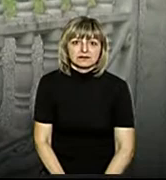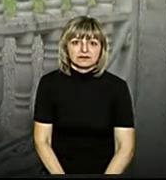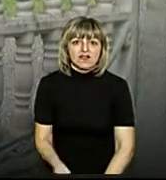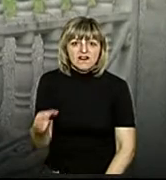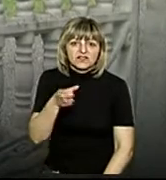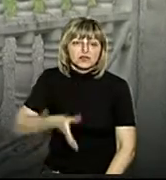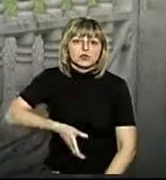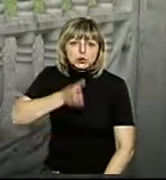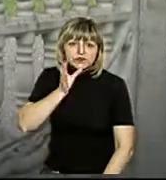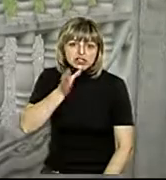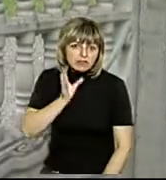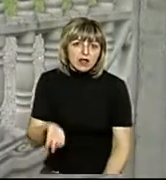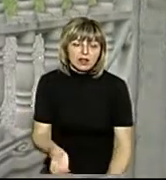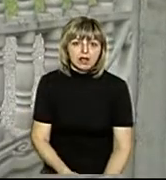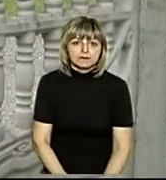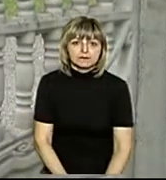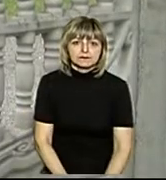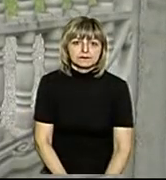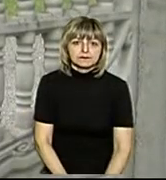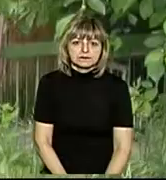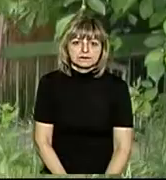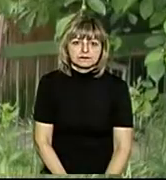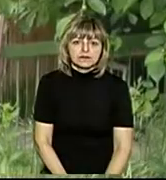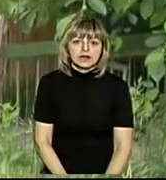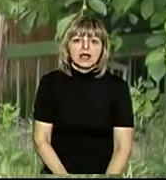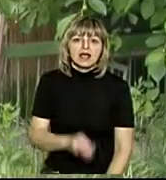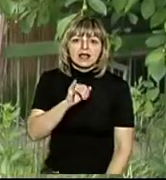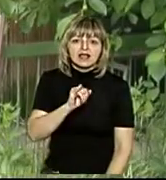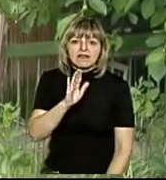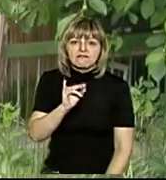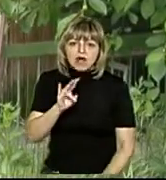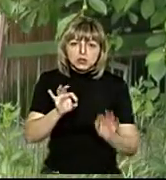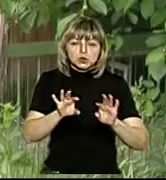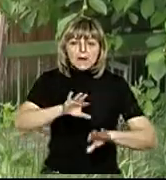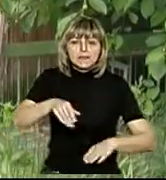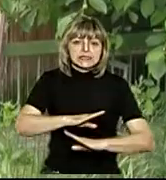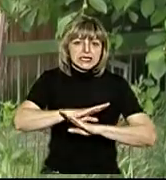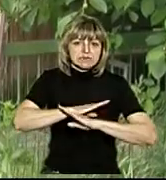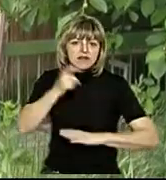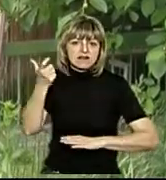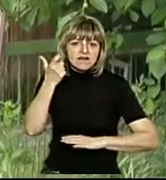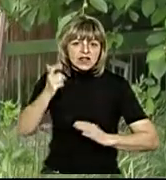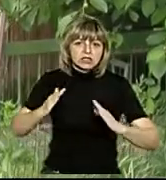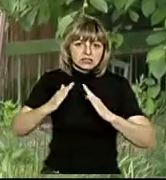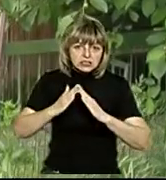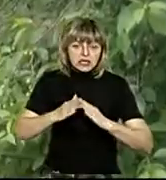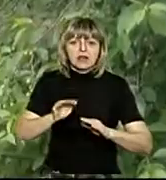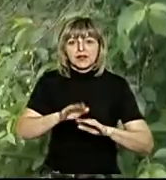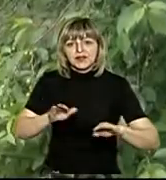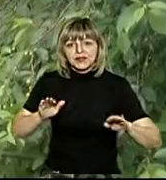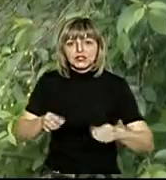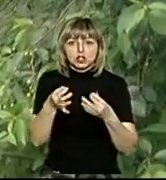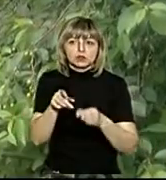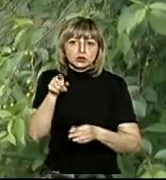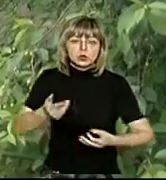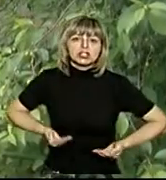вживала, в реальний спосіб жила. Іван Казенний каже, що після смерті власника хати його діти дозволили Галині тут